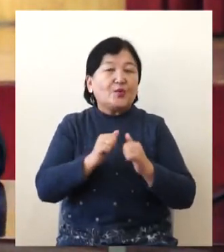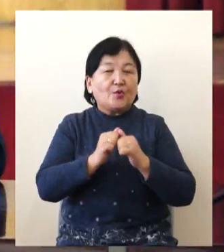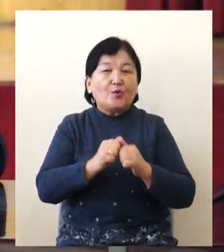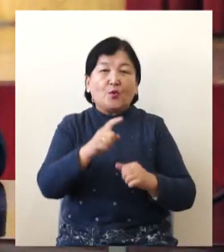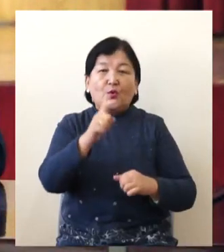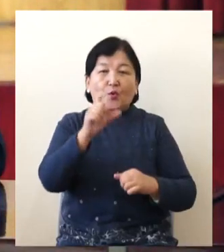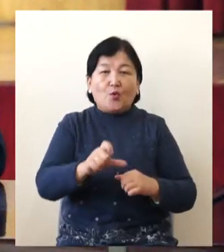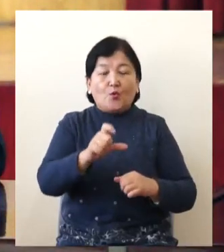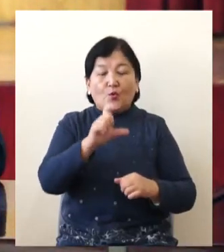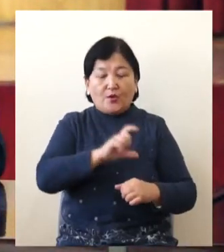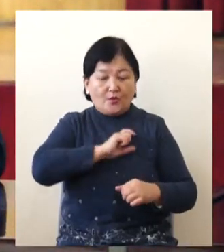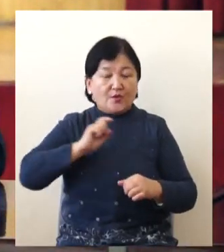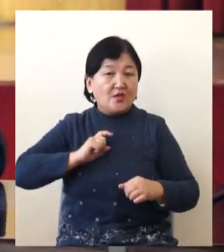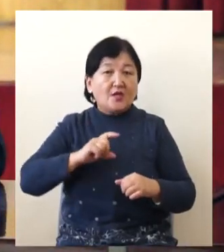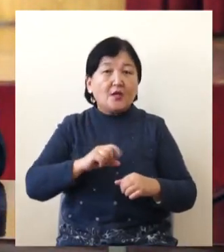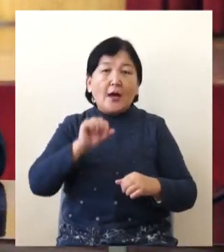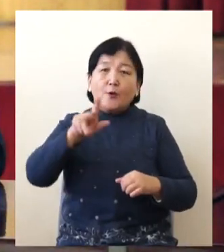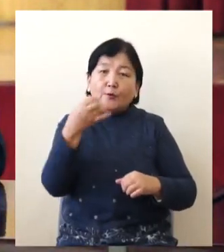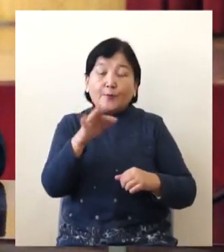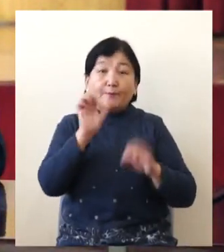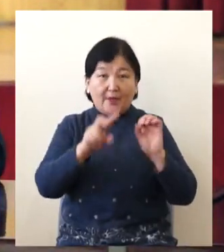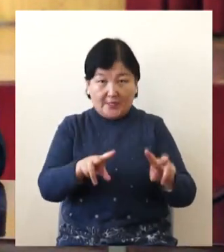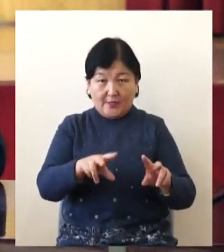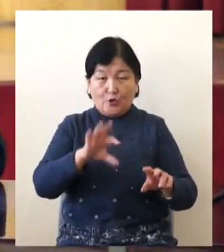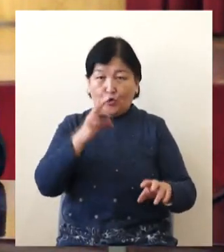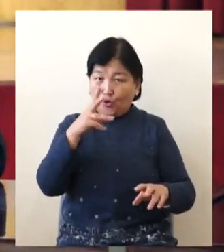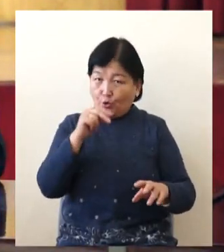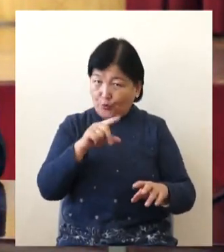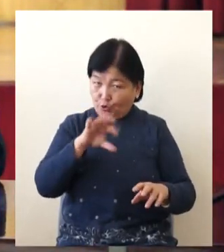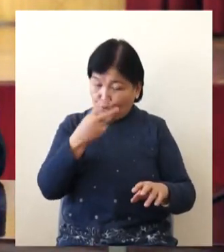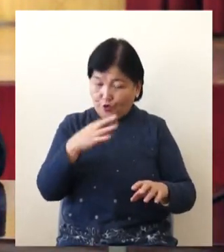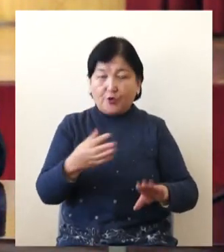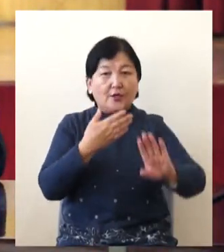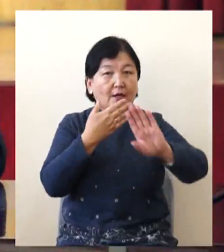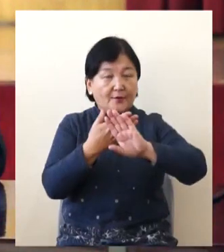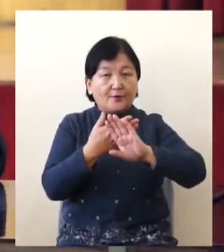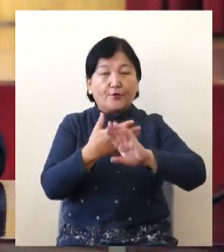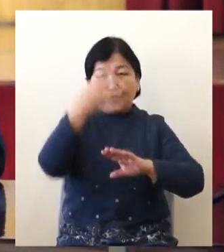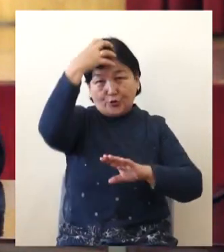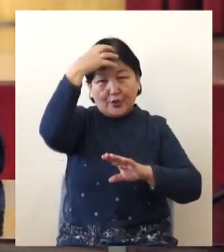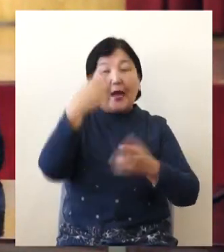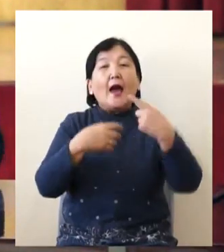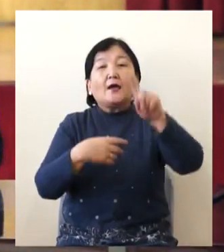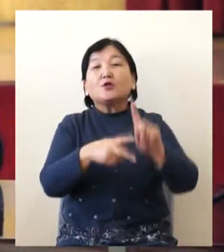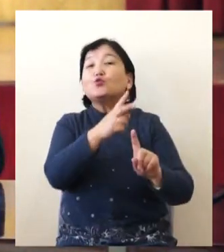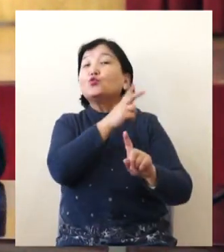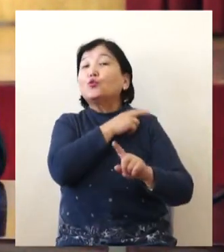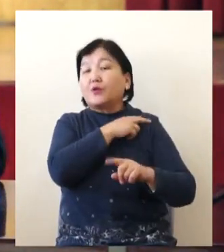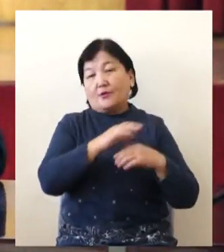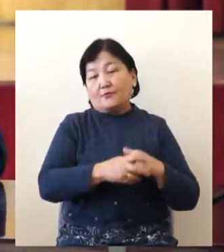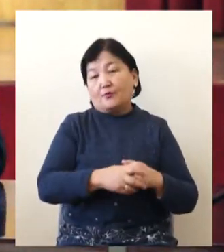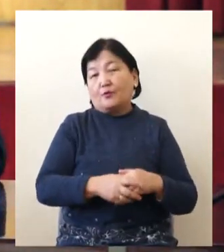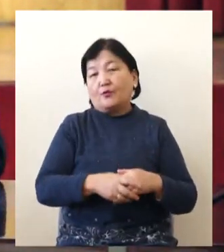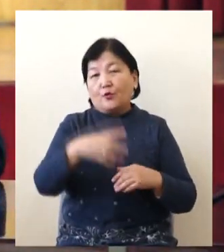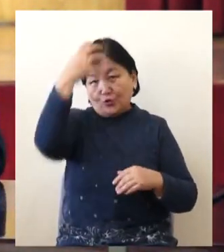Хувь хүний аюулгүй байдал, эрх, өмч хөрөнгийг хамгаалах нь төрийн анхдагч үүрэг. Ер нь төр бол ийм гурван хөл юмыг хамгаалах